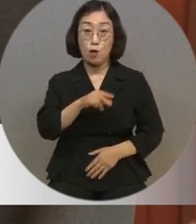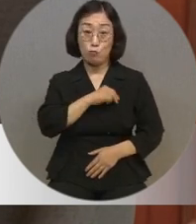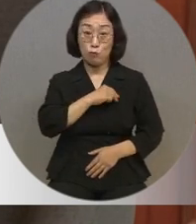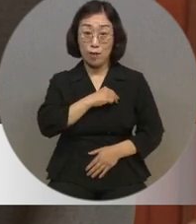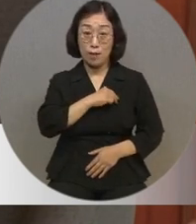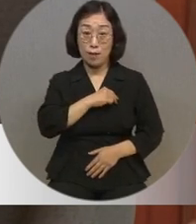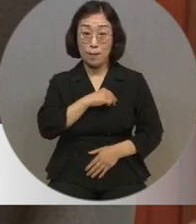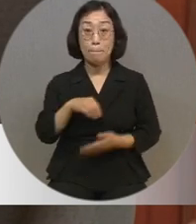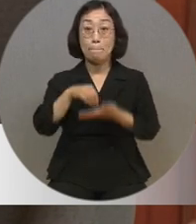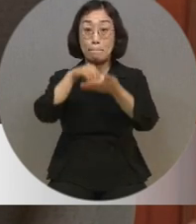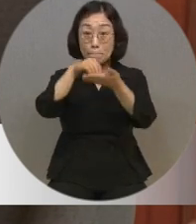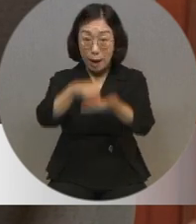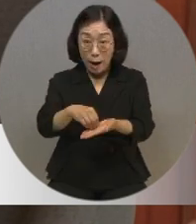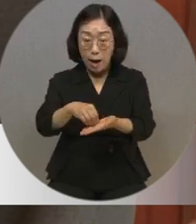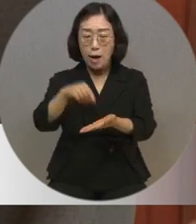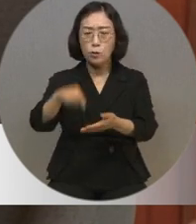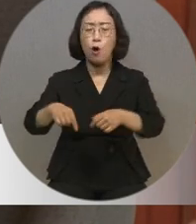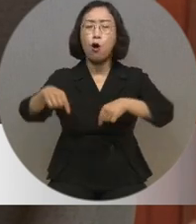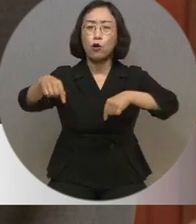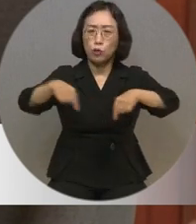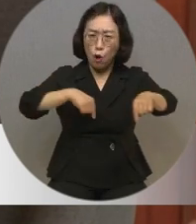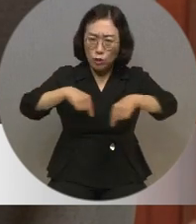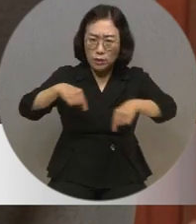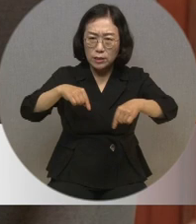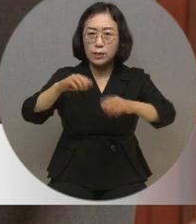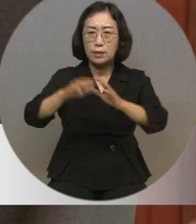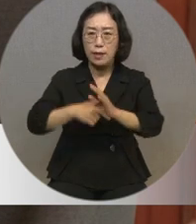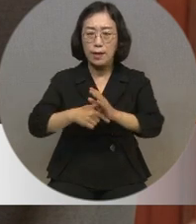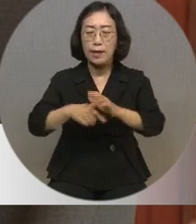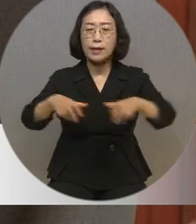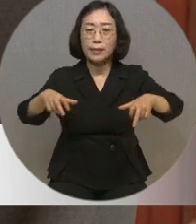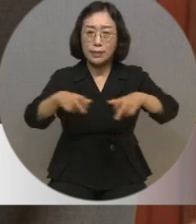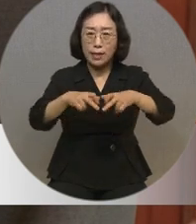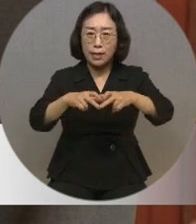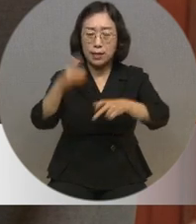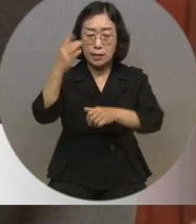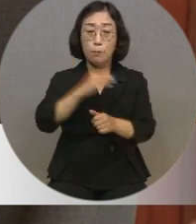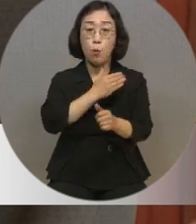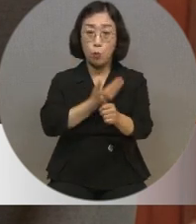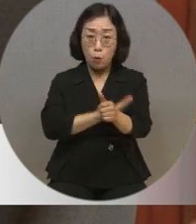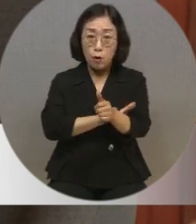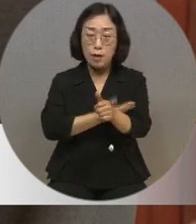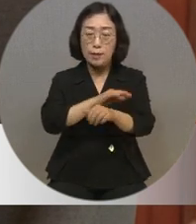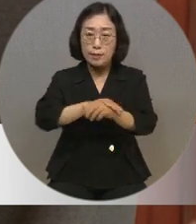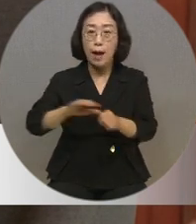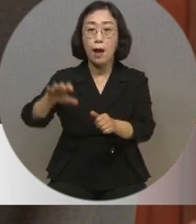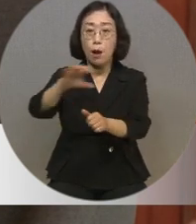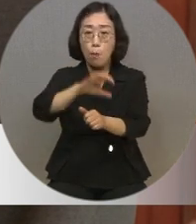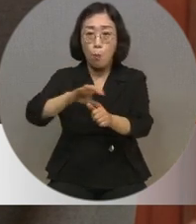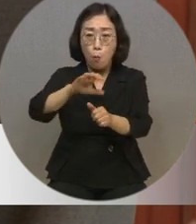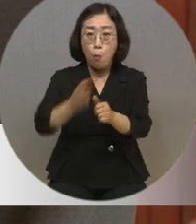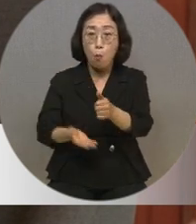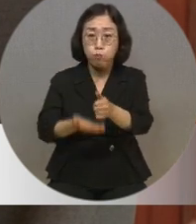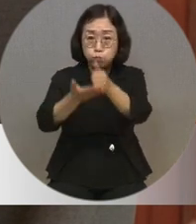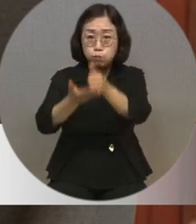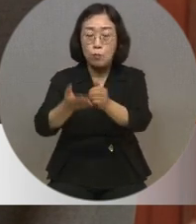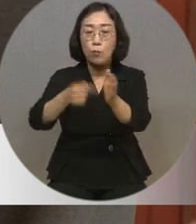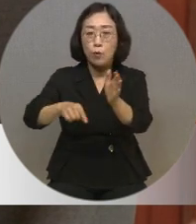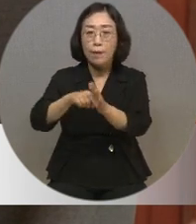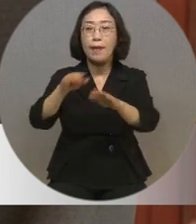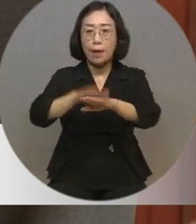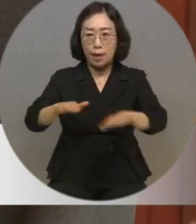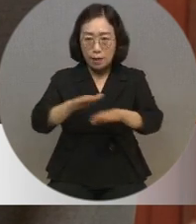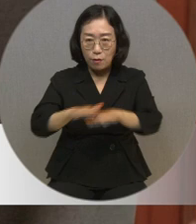국회에서 정치에서 우리 장애인들의 기본적인 권리가 보장될 수 있도록 해결하는